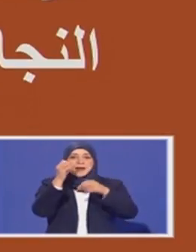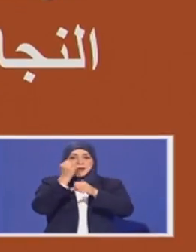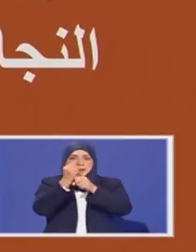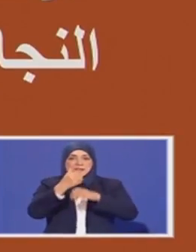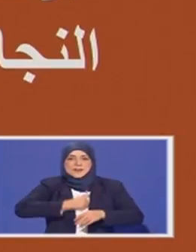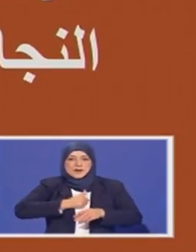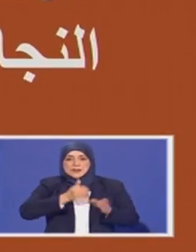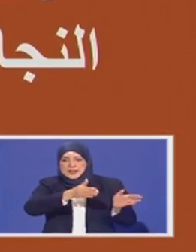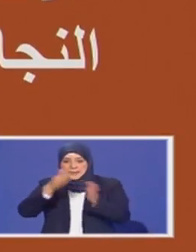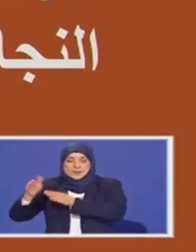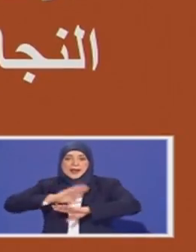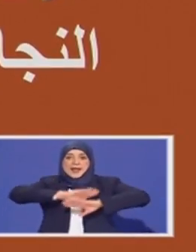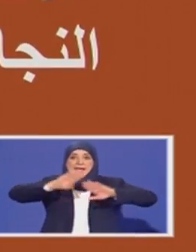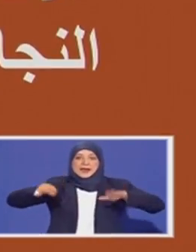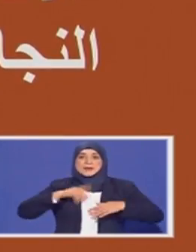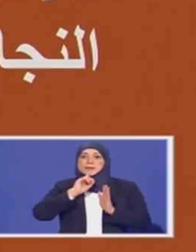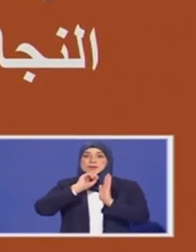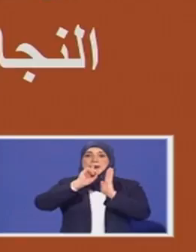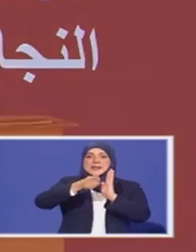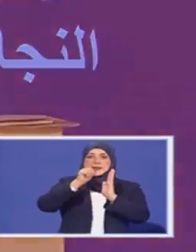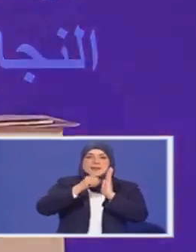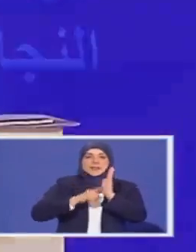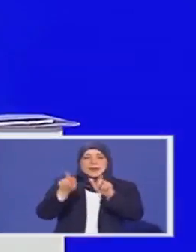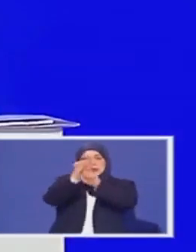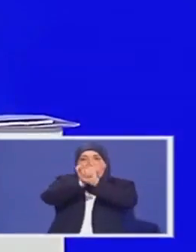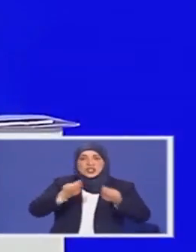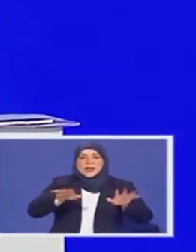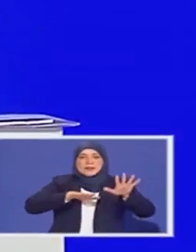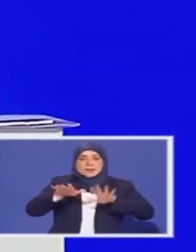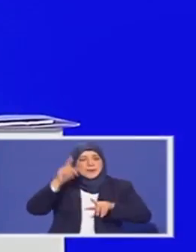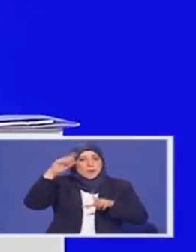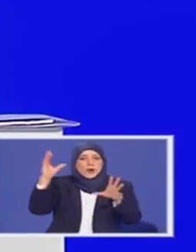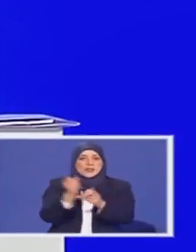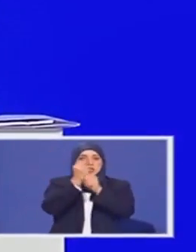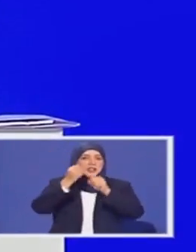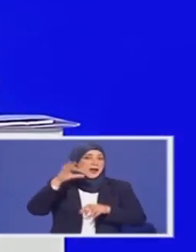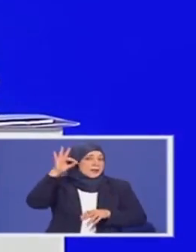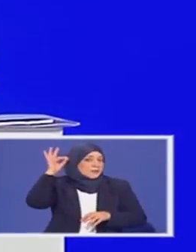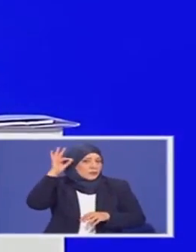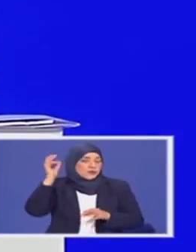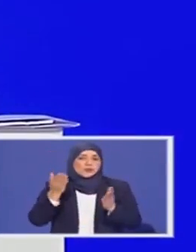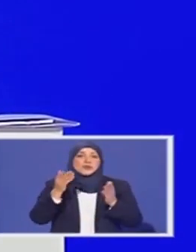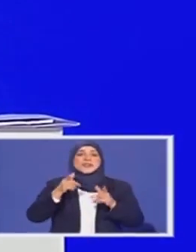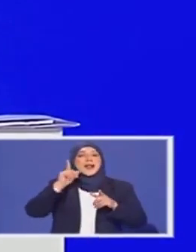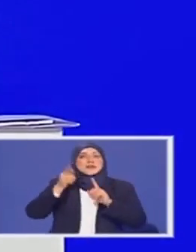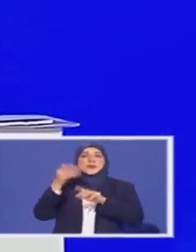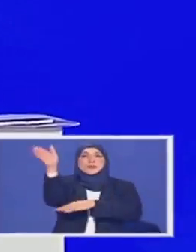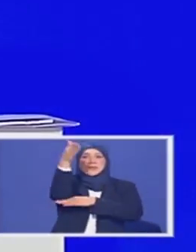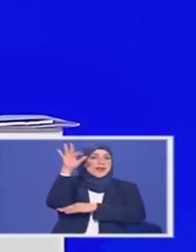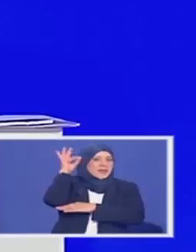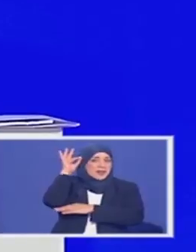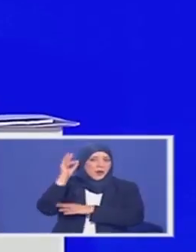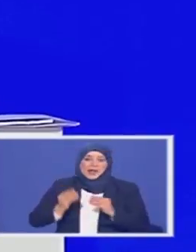أخيراً الالتزامات يعني اليوم كما قلنا ثم التزامات لإنجاح هذه المرحلة التزامات الدولة في